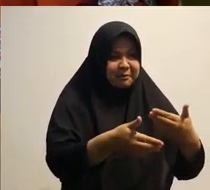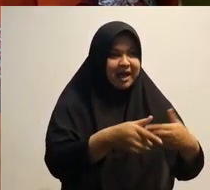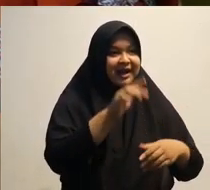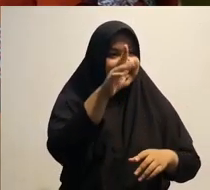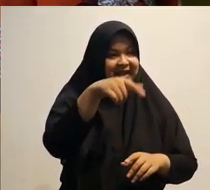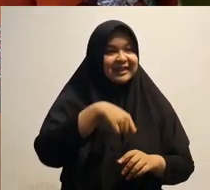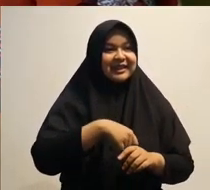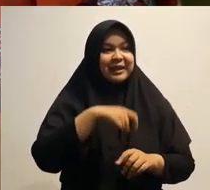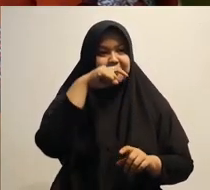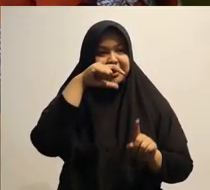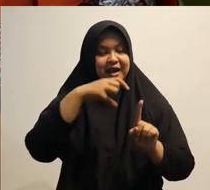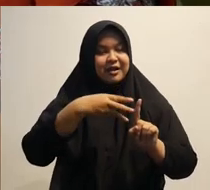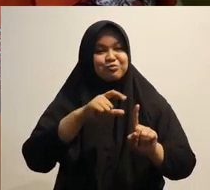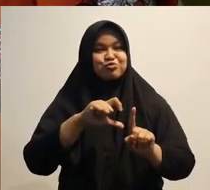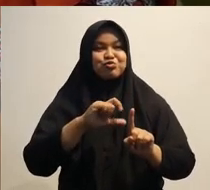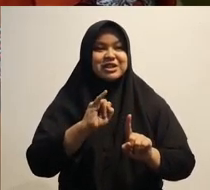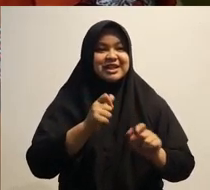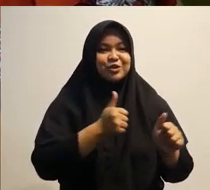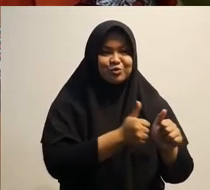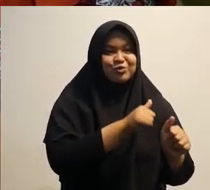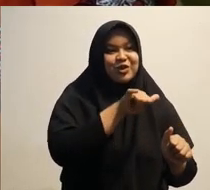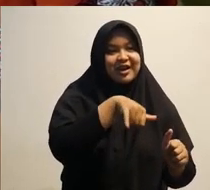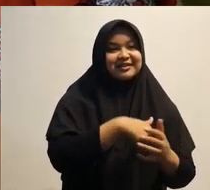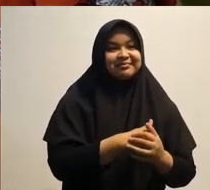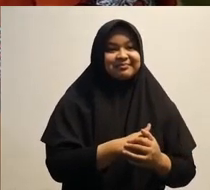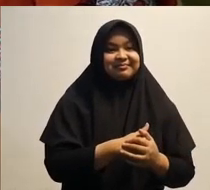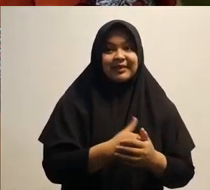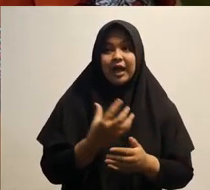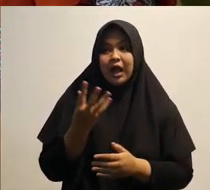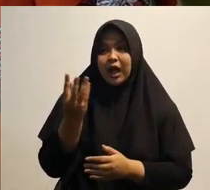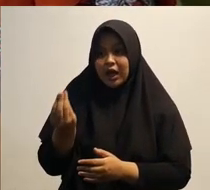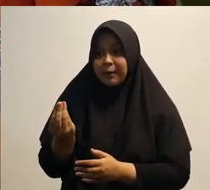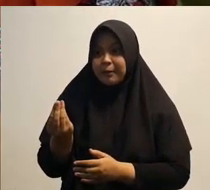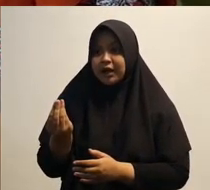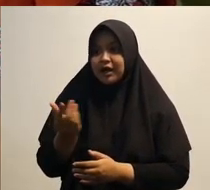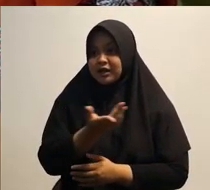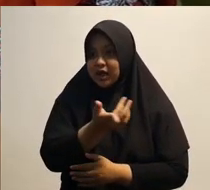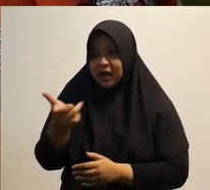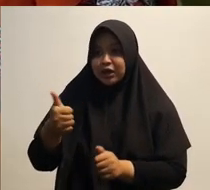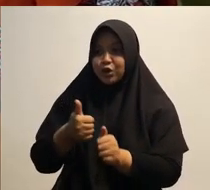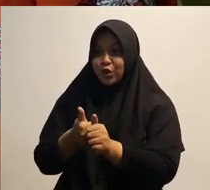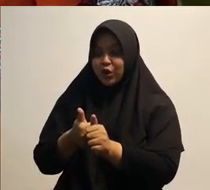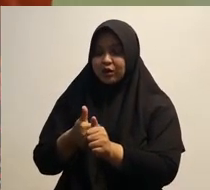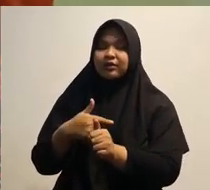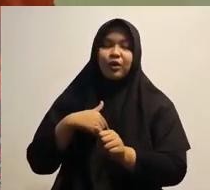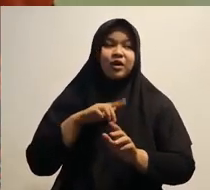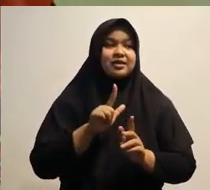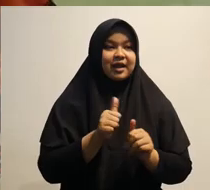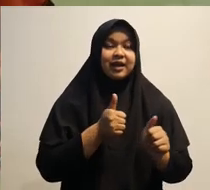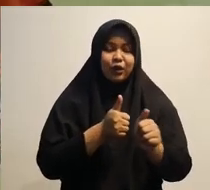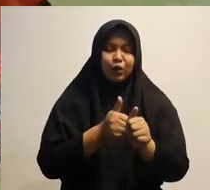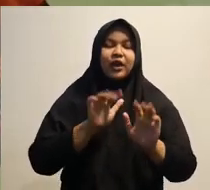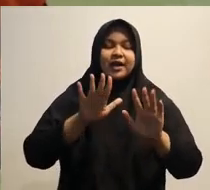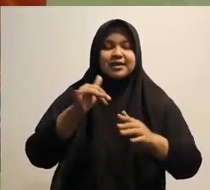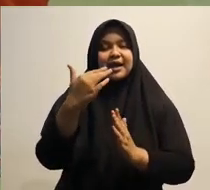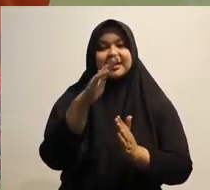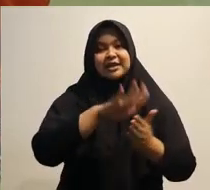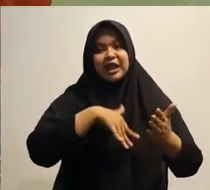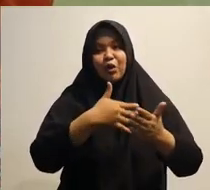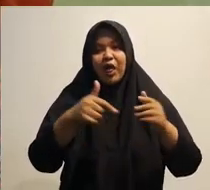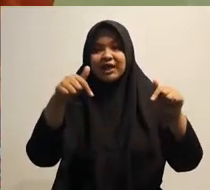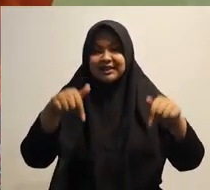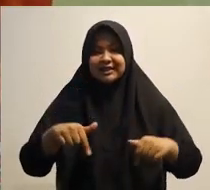Budi ikut juga. Oke, ikut. Mau ikut? Iya, iya. Mungkin kapan lusa atau kapan kalian bisa? Saya ikut aja jadwalnya Mbak Kuni